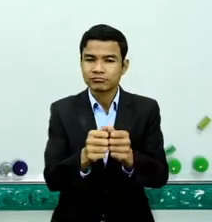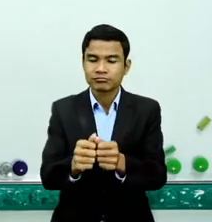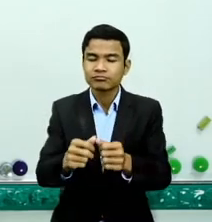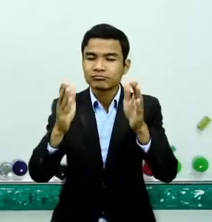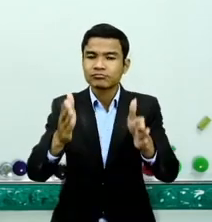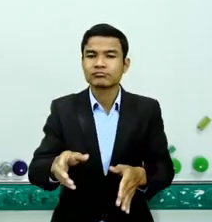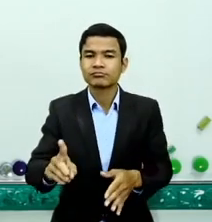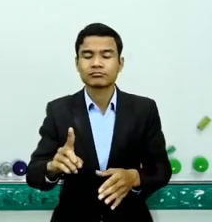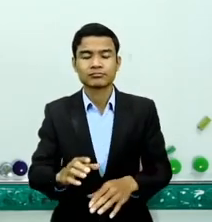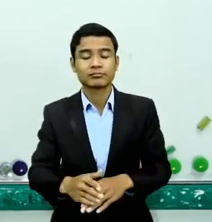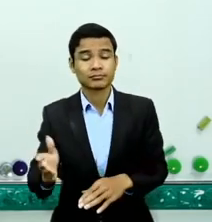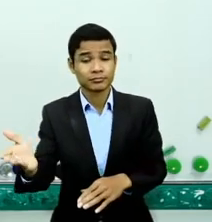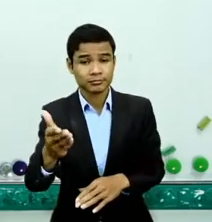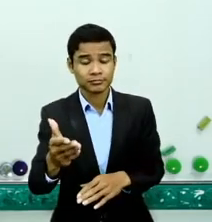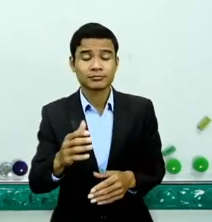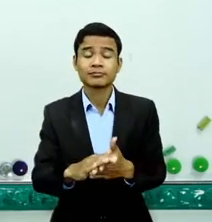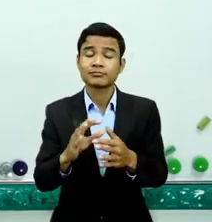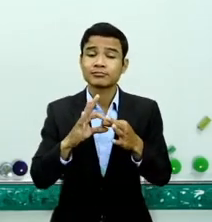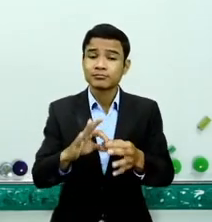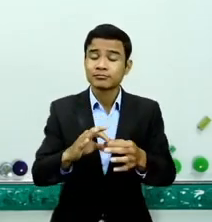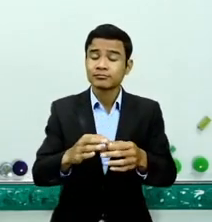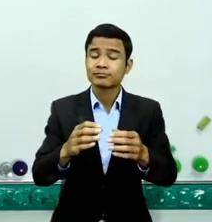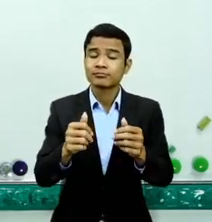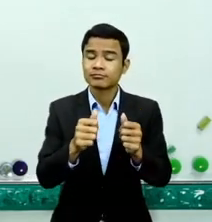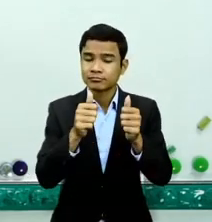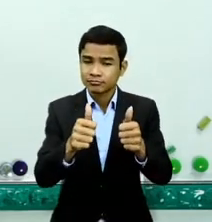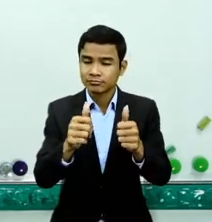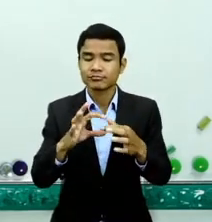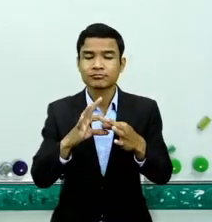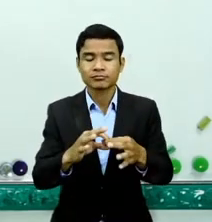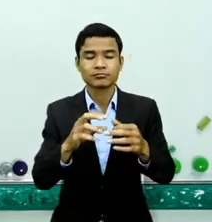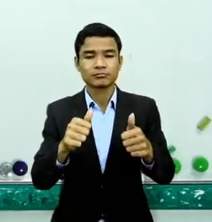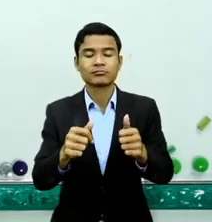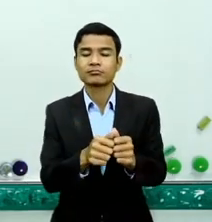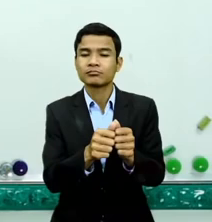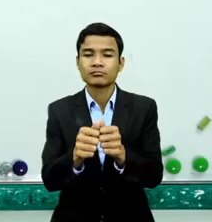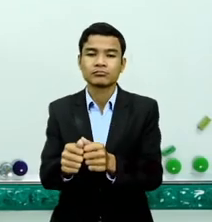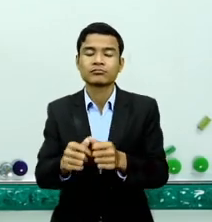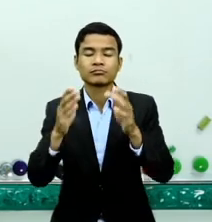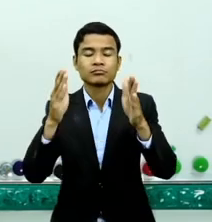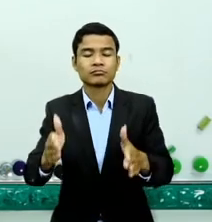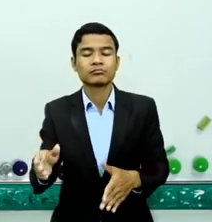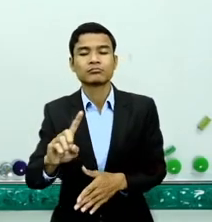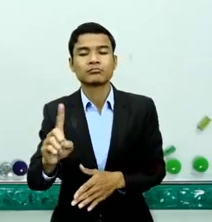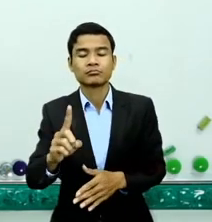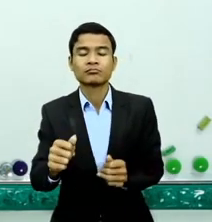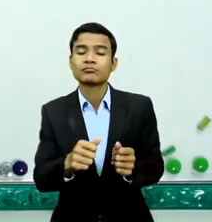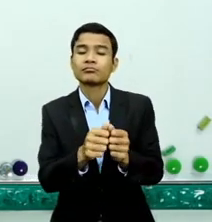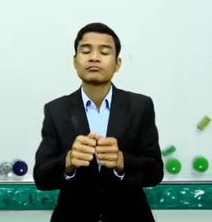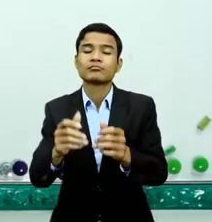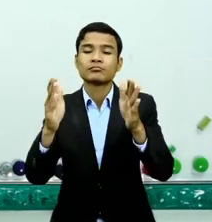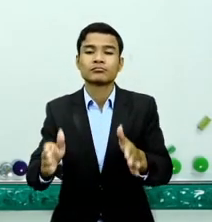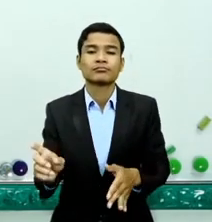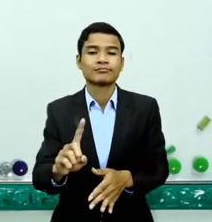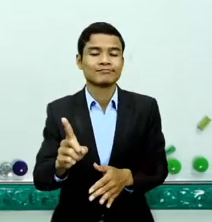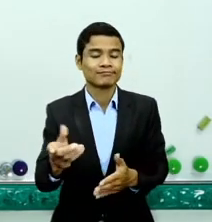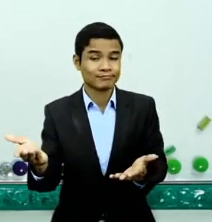chà chà tầm nhẹ tầm nóng nó cứ tầm nhẹ tầm nóng là o tiệt chẳng ta con trai miên tầm nhẹ tầm nóng là o chùa mùi nhẹ nà